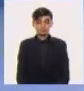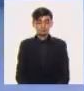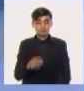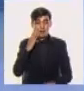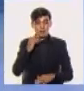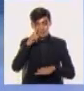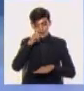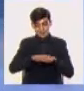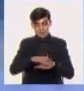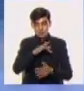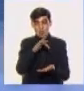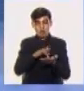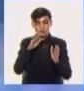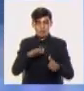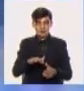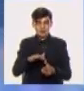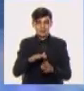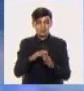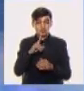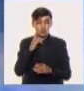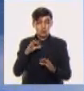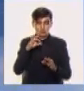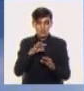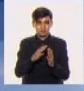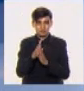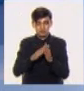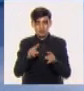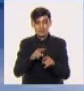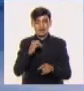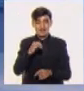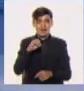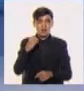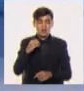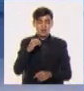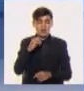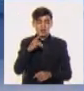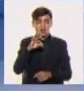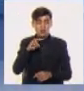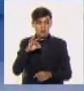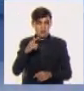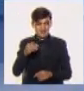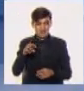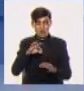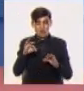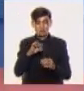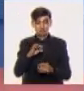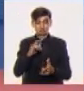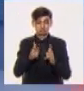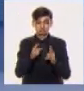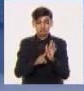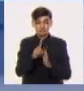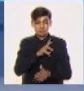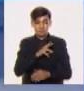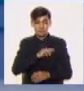Алматы әкімдігі қаладағы жасыл желектің көлемін ұлғайтып, экологиялық ахуалды реттеуді шындап қолға алған сияқты. Себебі